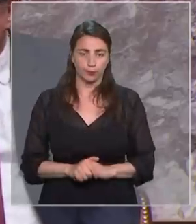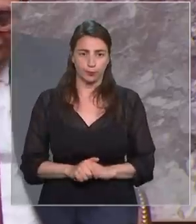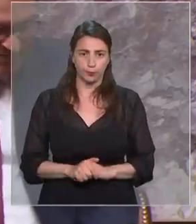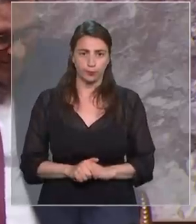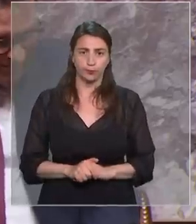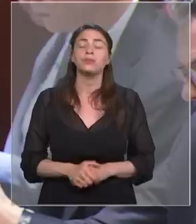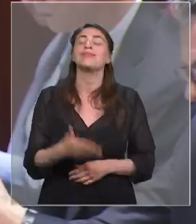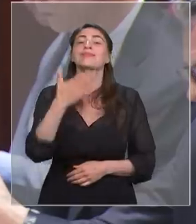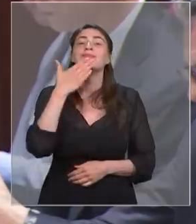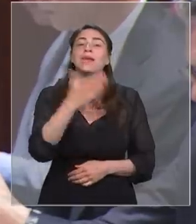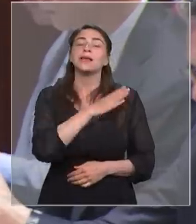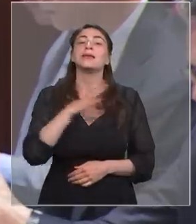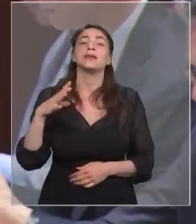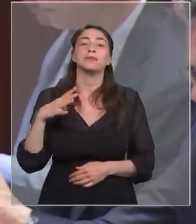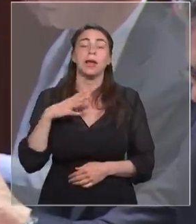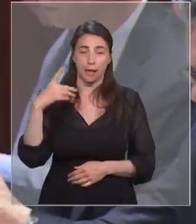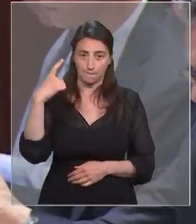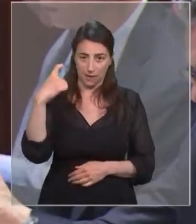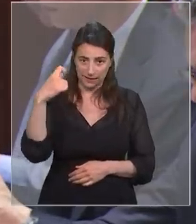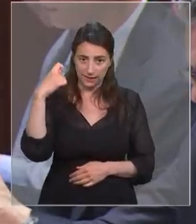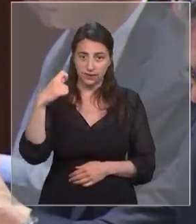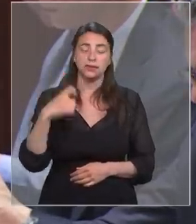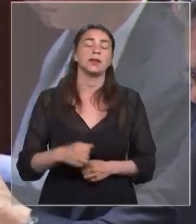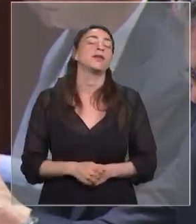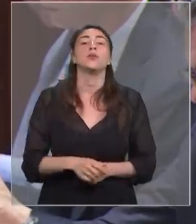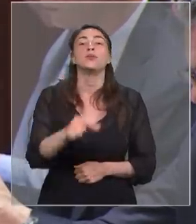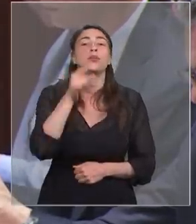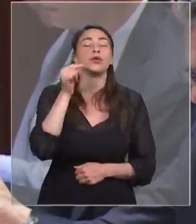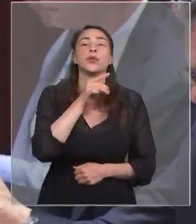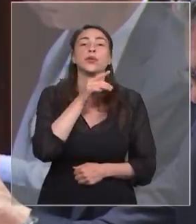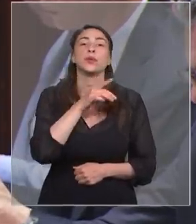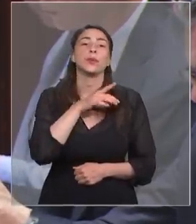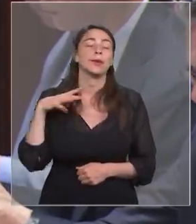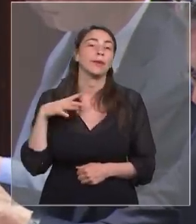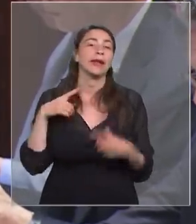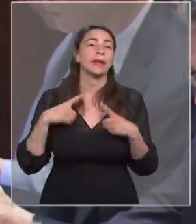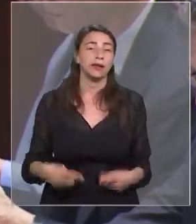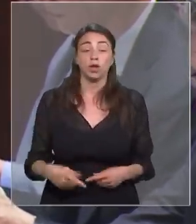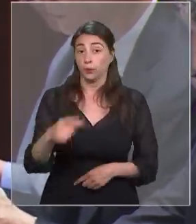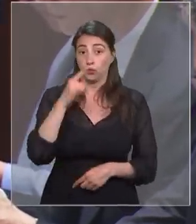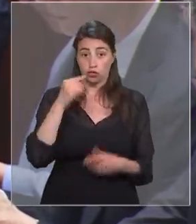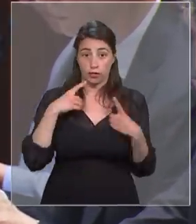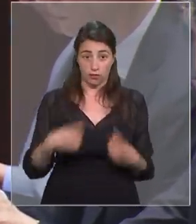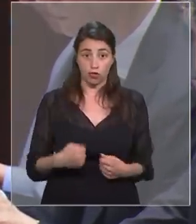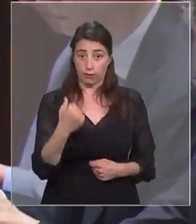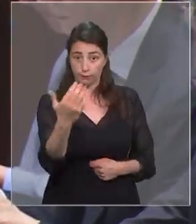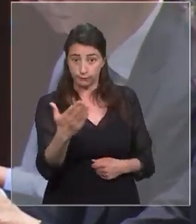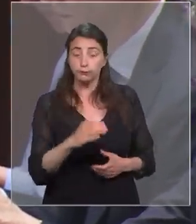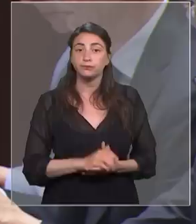Merci, Madame la Présidente, Mesdames et Messieurs les députés, Monsieur le député Frédéric